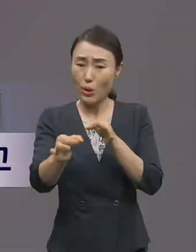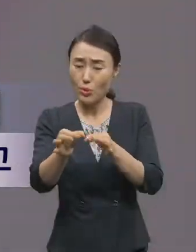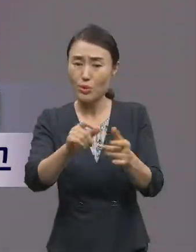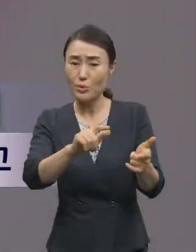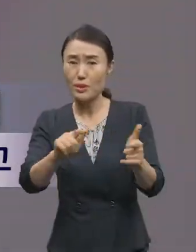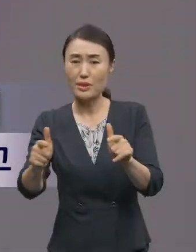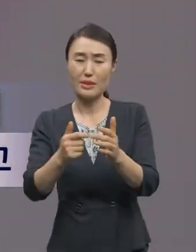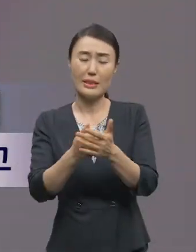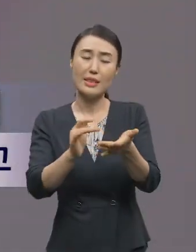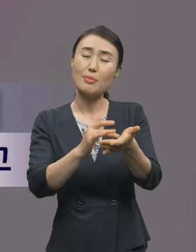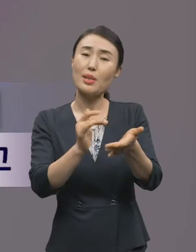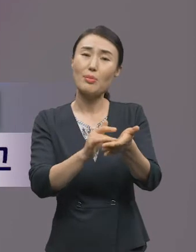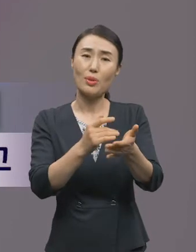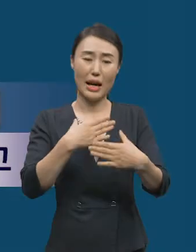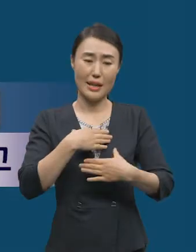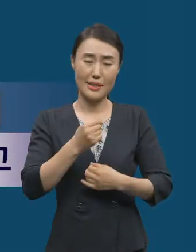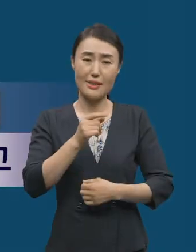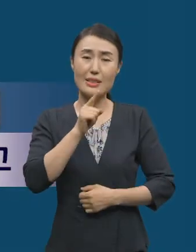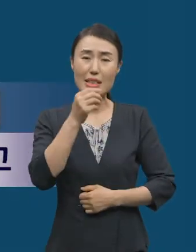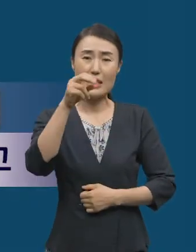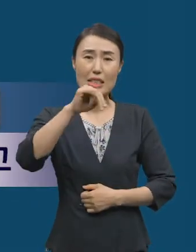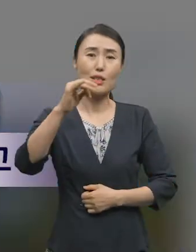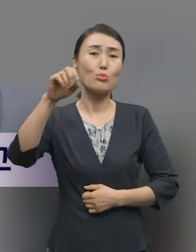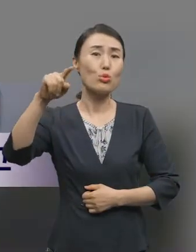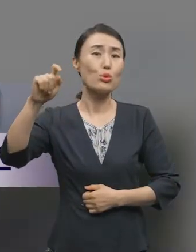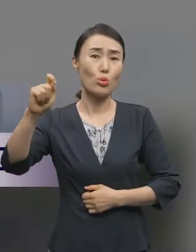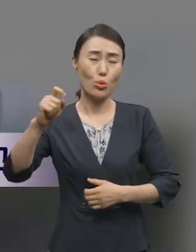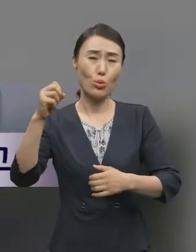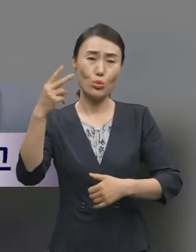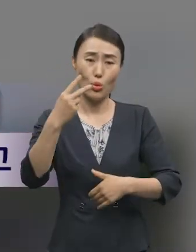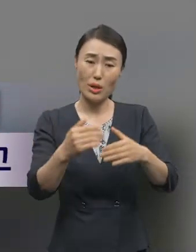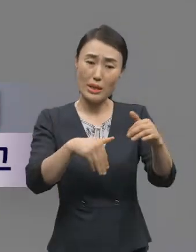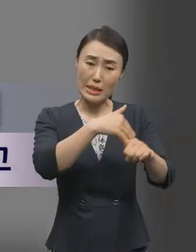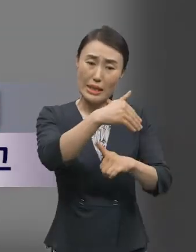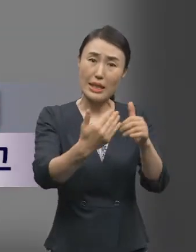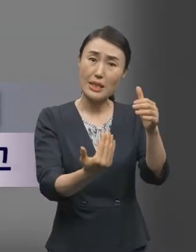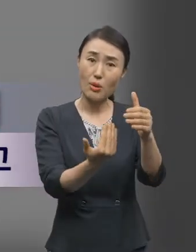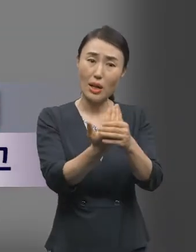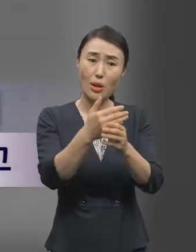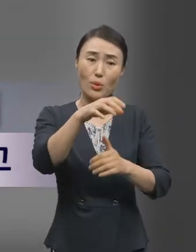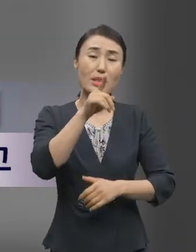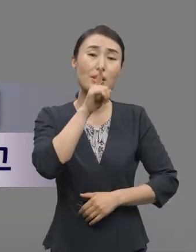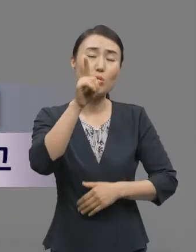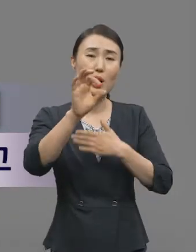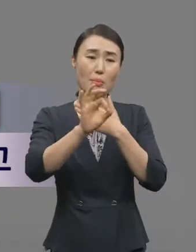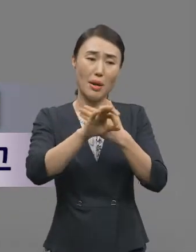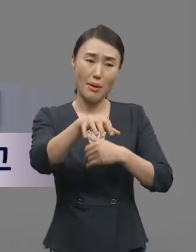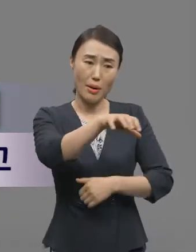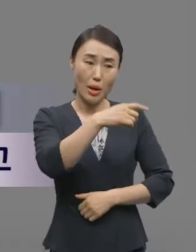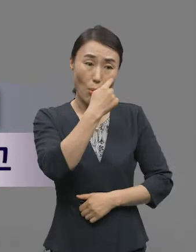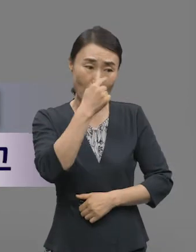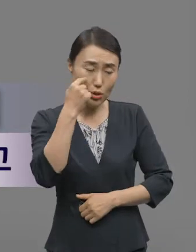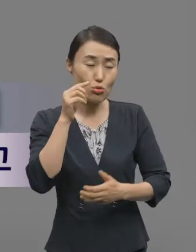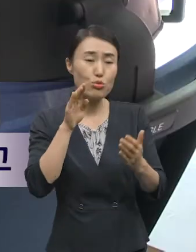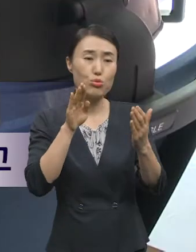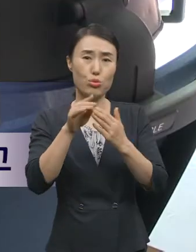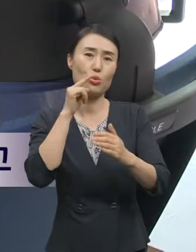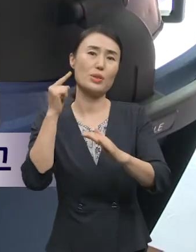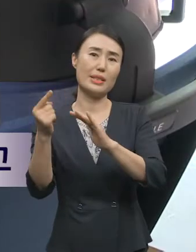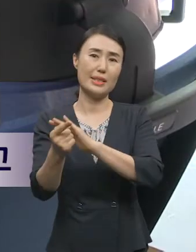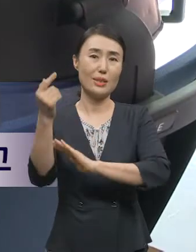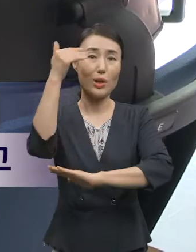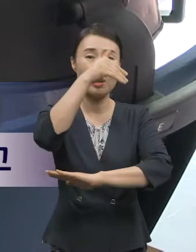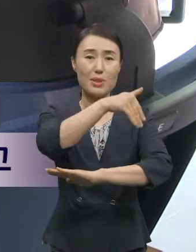등을 스마트폰에만 전신 분 고도는 광주시 재난 상황실에 신고하면 즉시 현장을 확인하고